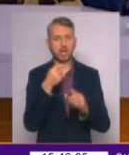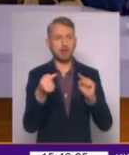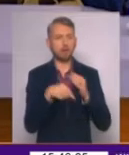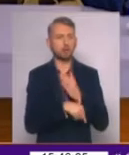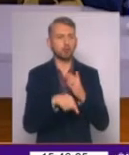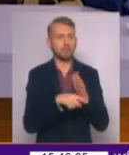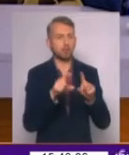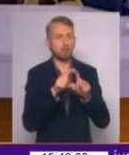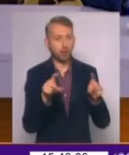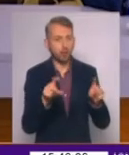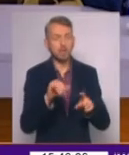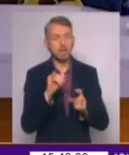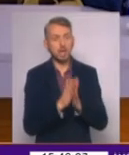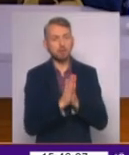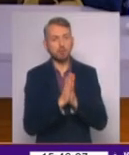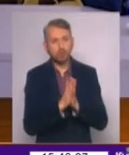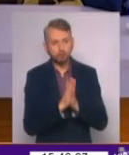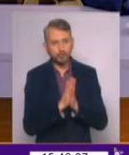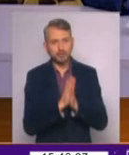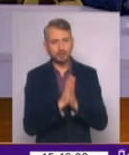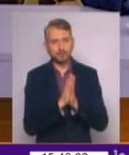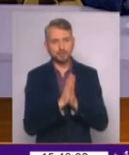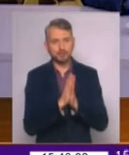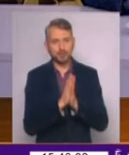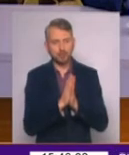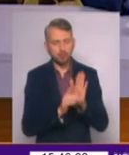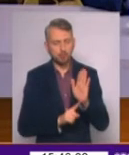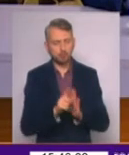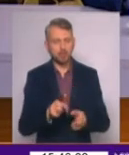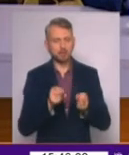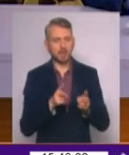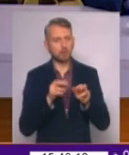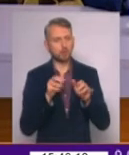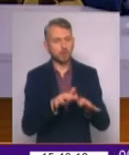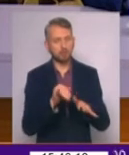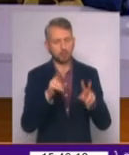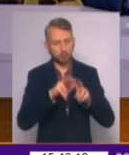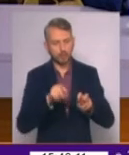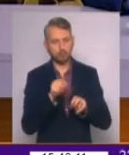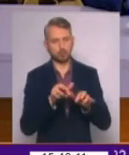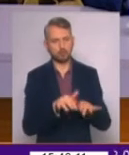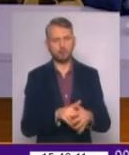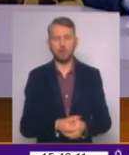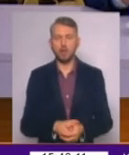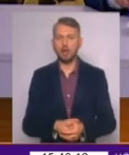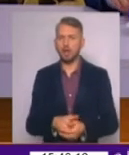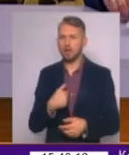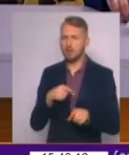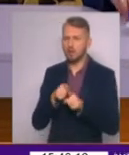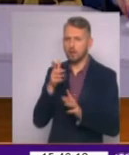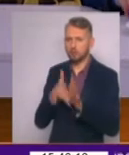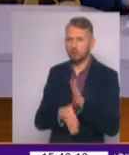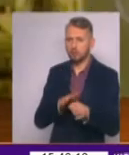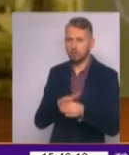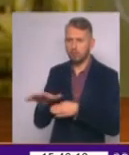бюро і попросити порушити кримінальне провадження і розслідувати цю справу. Я так розумію, що повністю